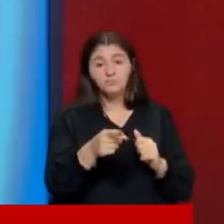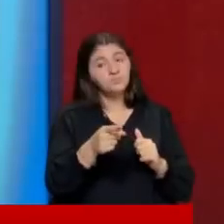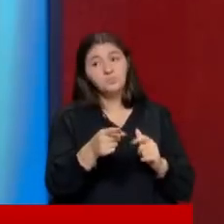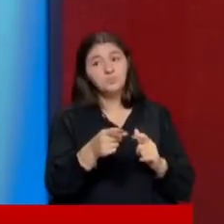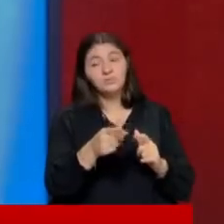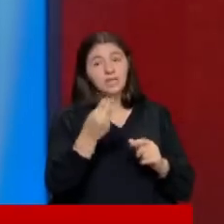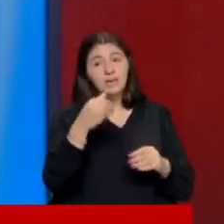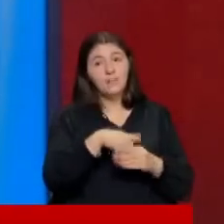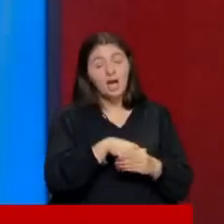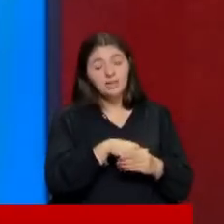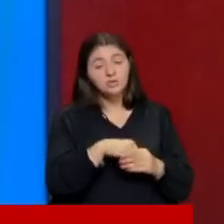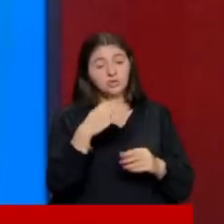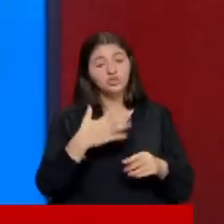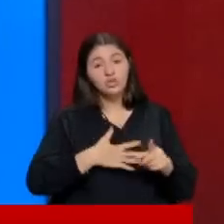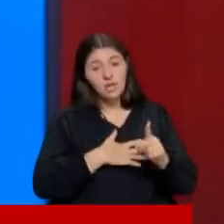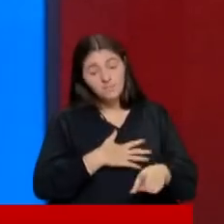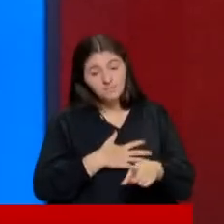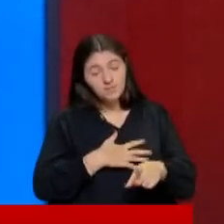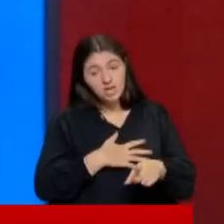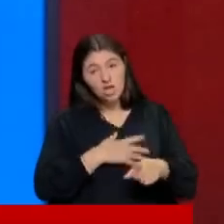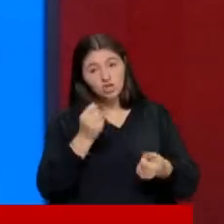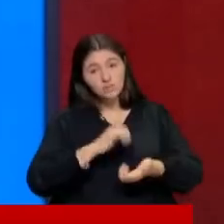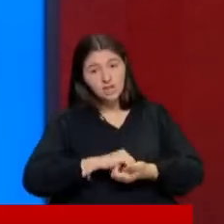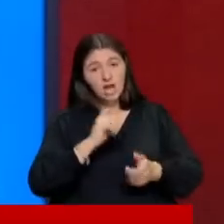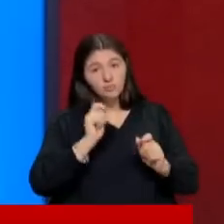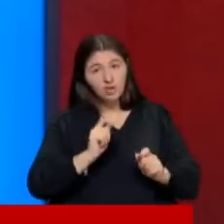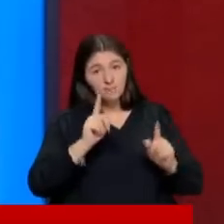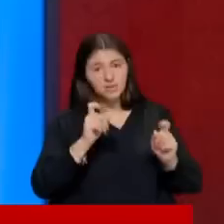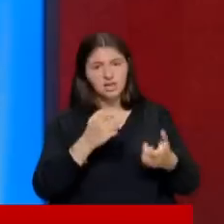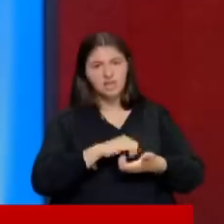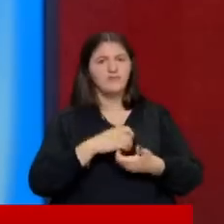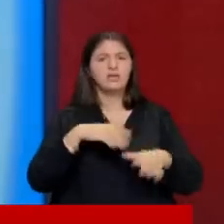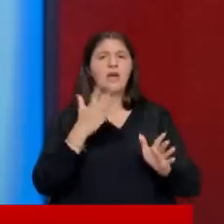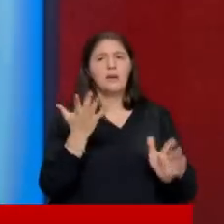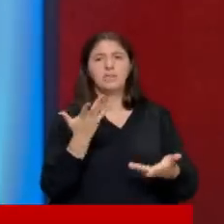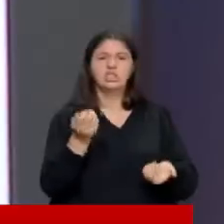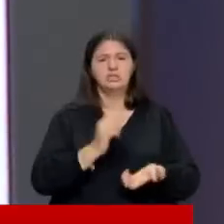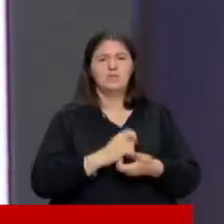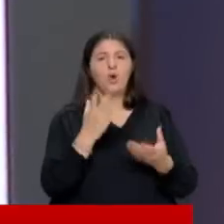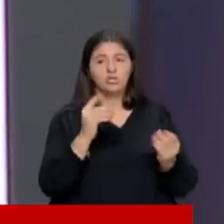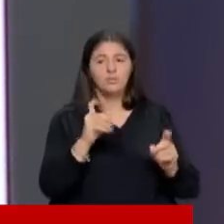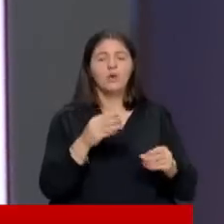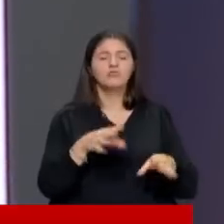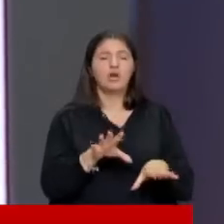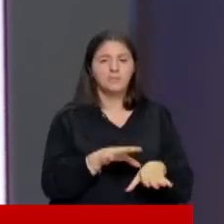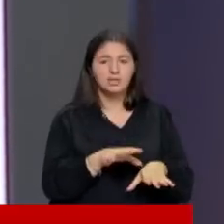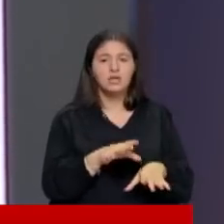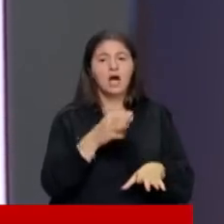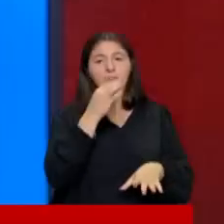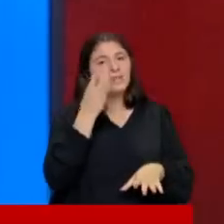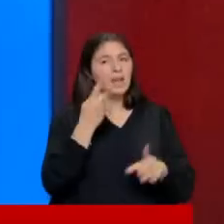iyi Parti ve Cumhuriyet Halk Partisi işbirliği yapacak mı Hani ittifak değil ama belki bir işbirliği olacak mı olmayacak mı